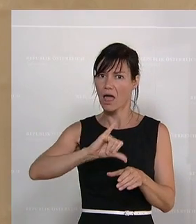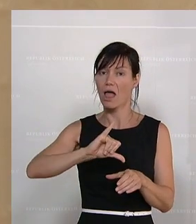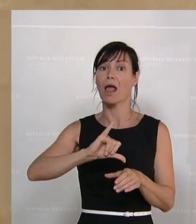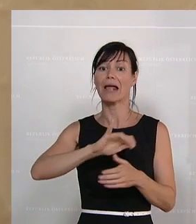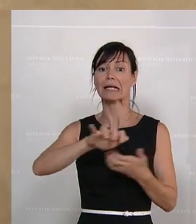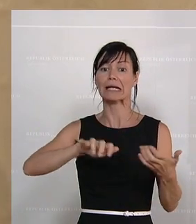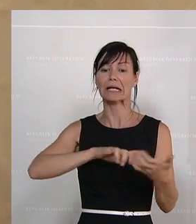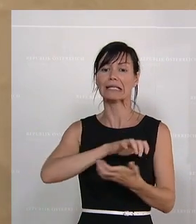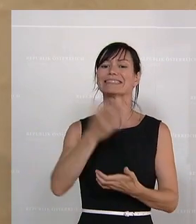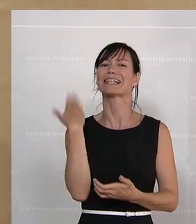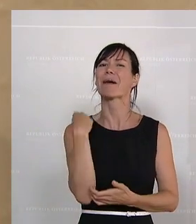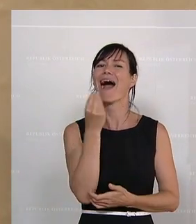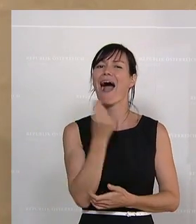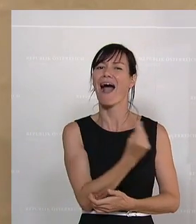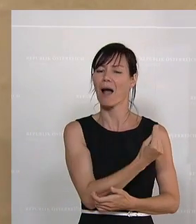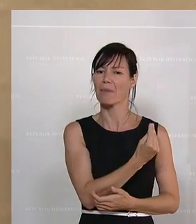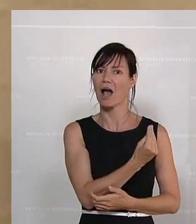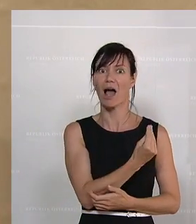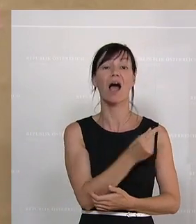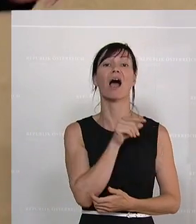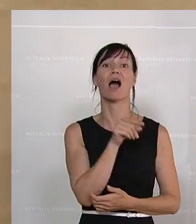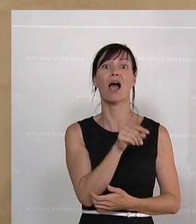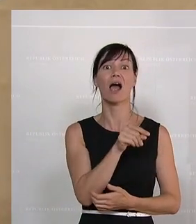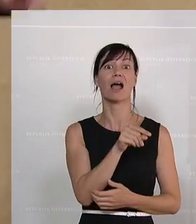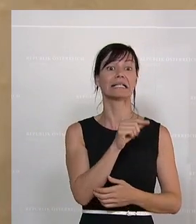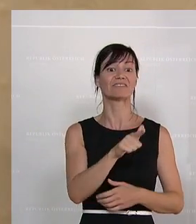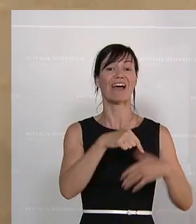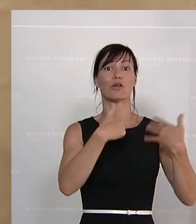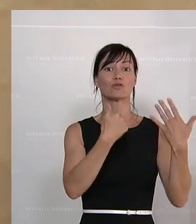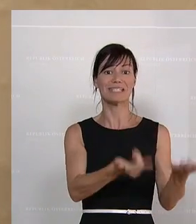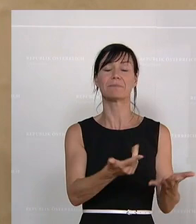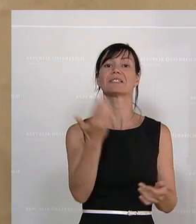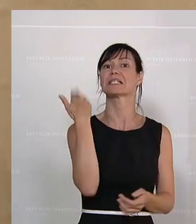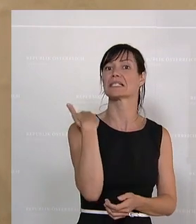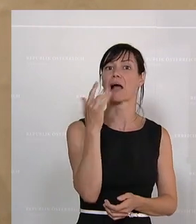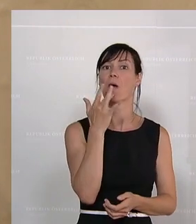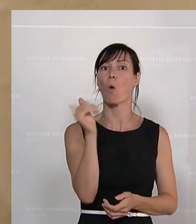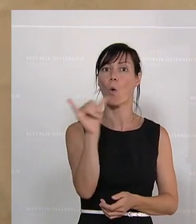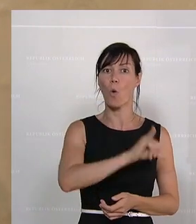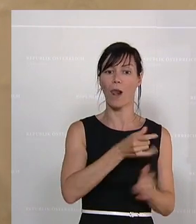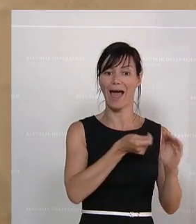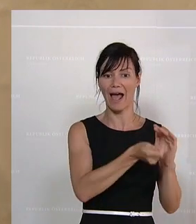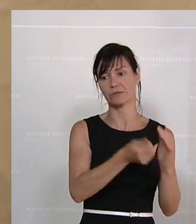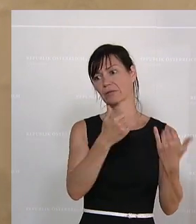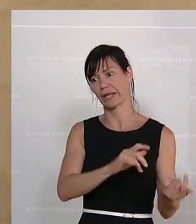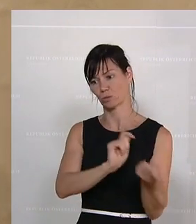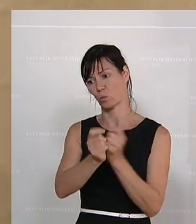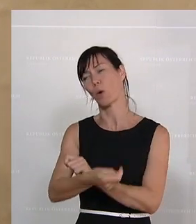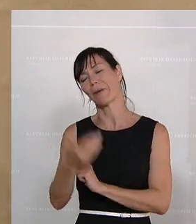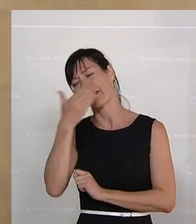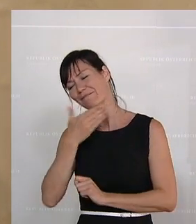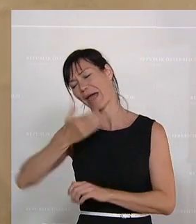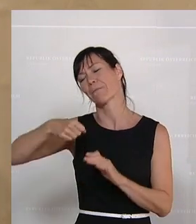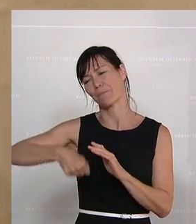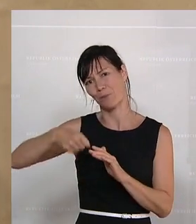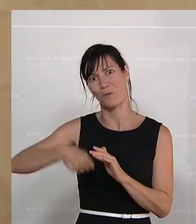72 ölheizung einige dornheim aus hackschnitzel heizungen sorge und der mettener jahre tür schon umgerüstet da